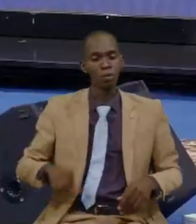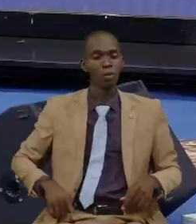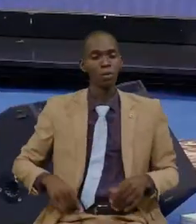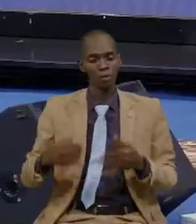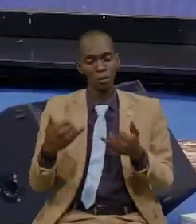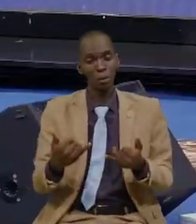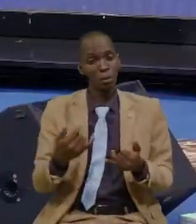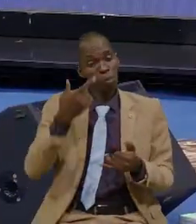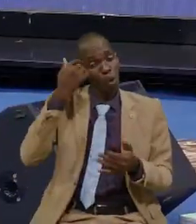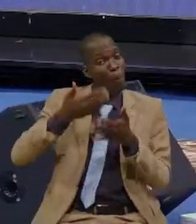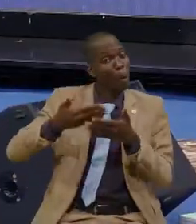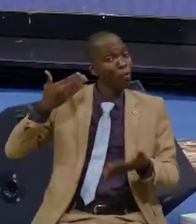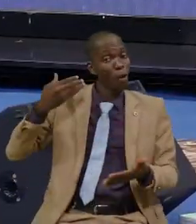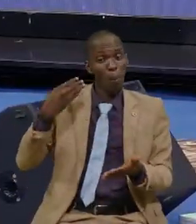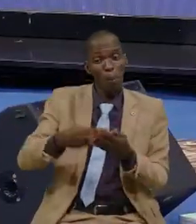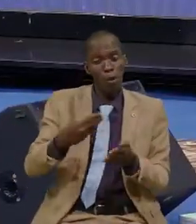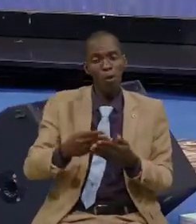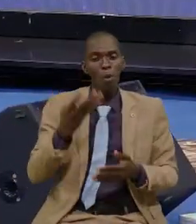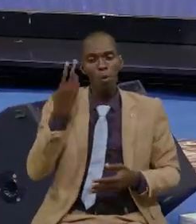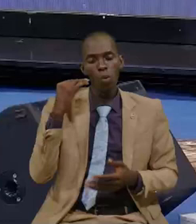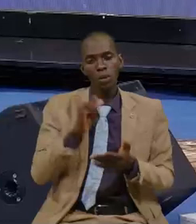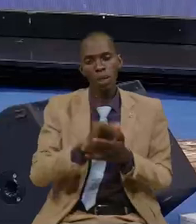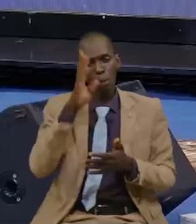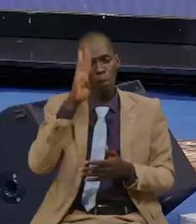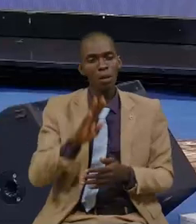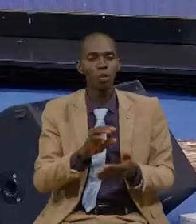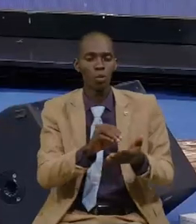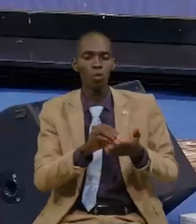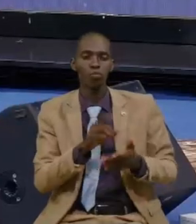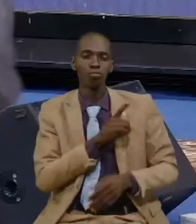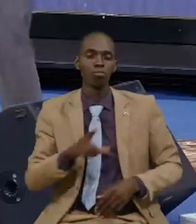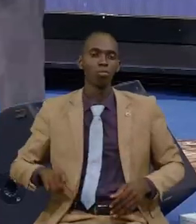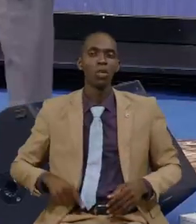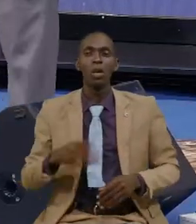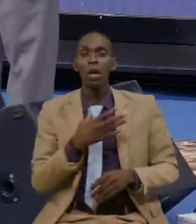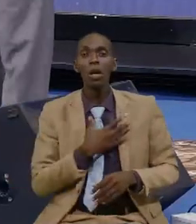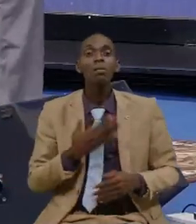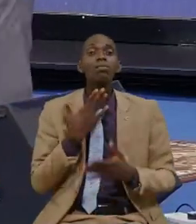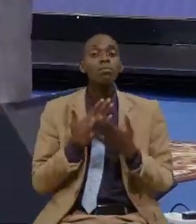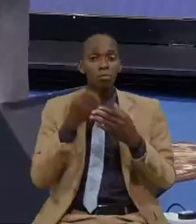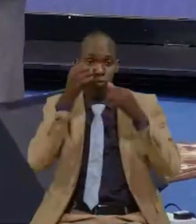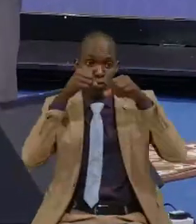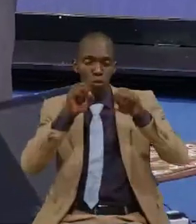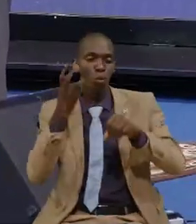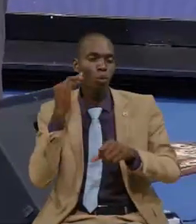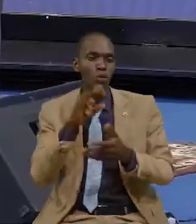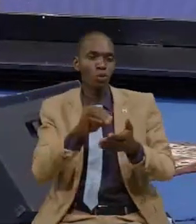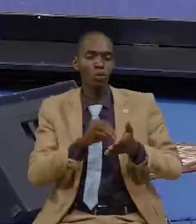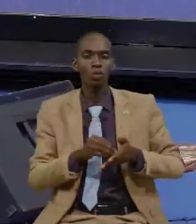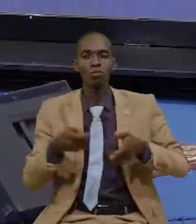Seigneur maintenant. L'argent était son Seigneur, la cupidité était son Seigneur, tout ce qu'il va